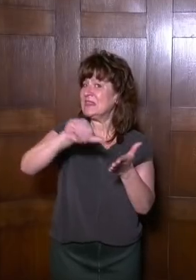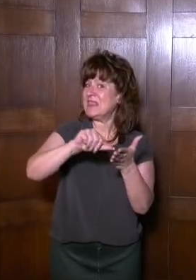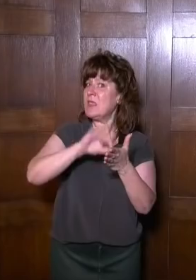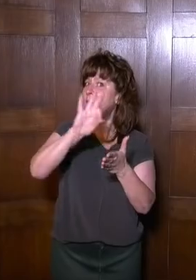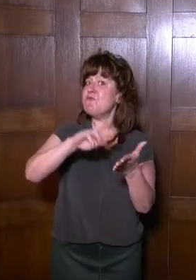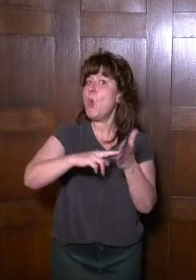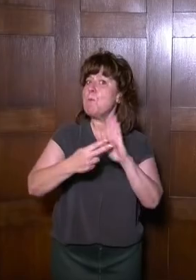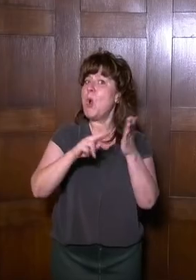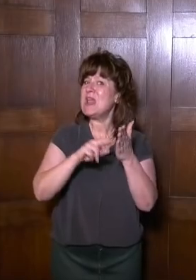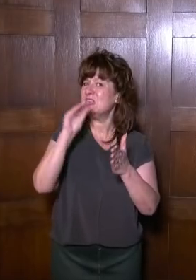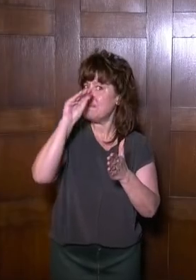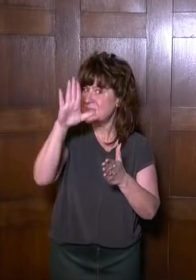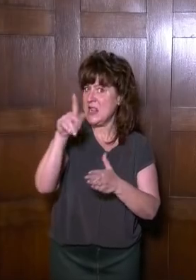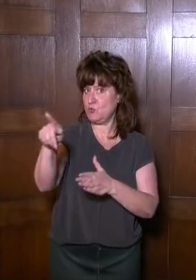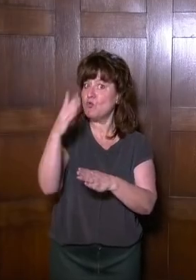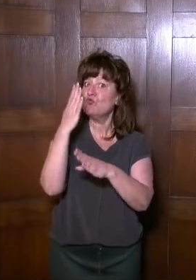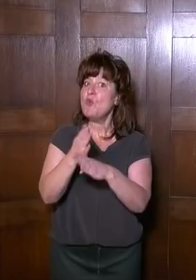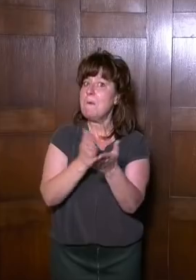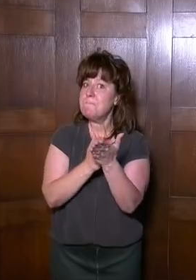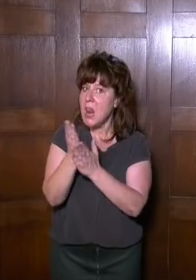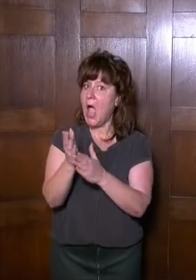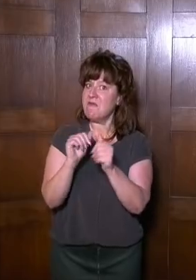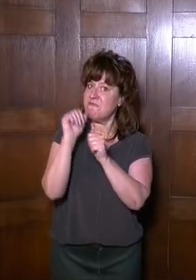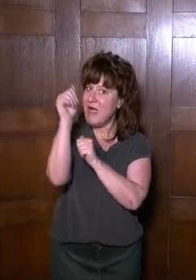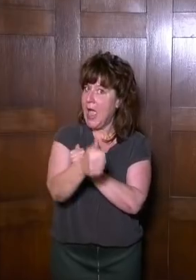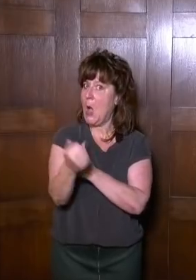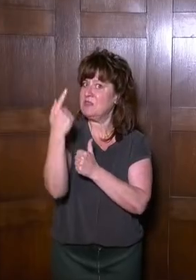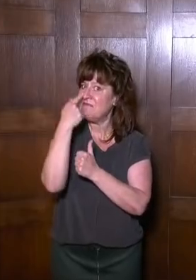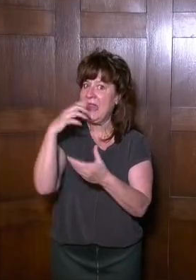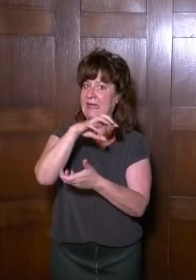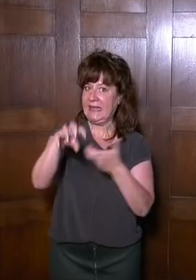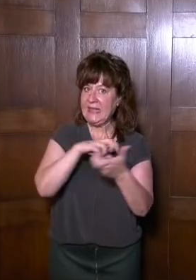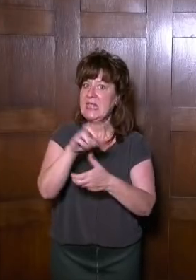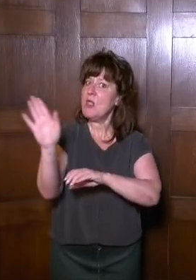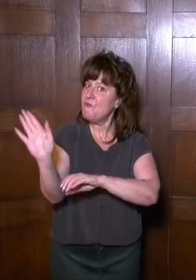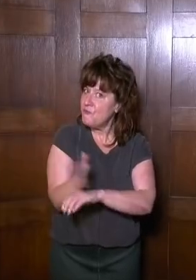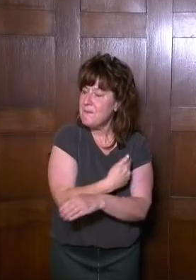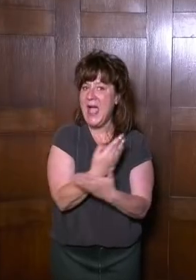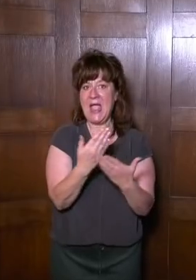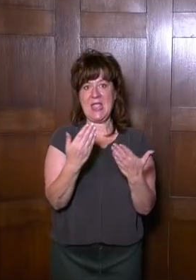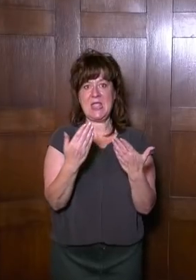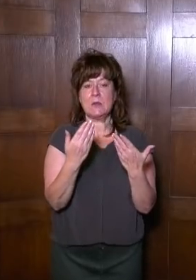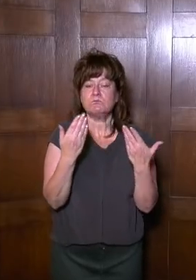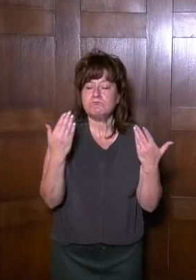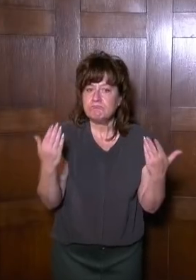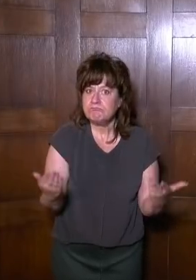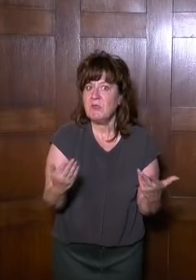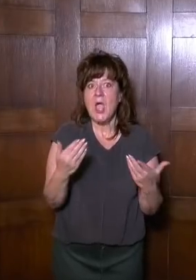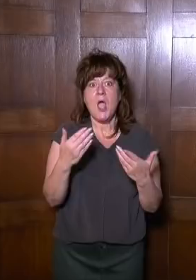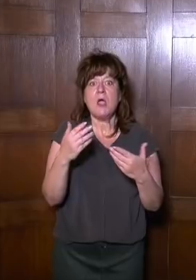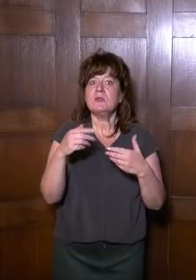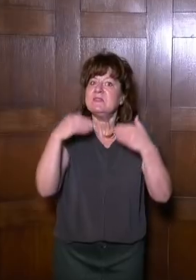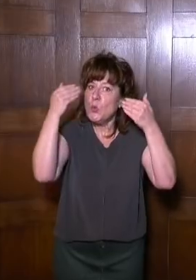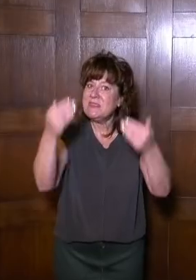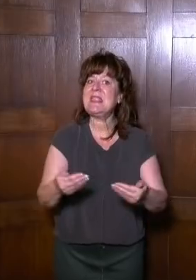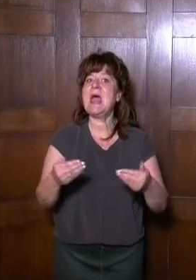hier auch auf den Weg gemacht, zu sagen, wie gehen wir auch nach der Krise sozusagen um, wie kann eine Gesellschaft sich